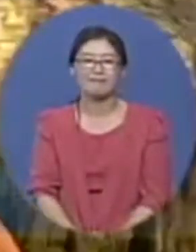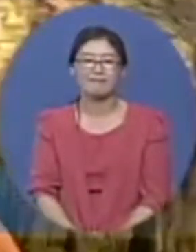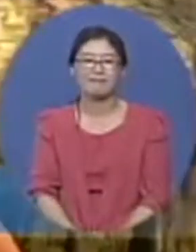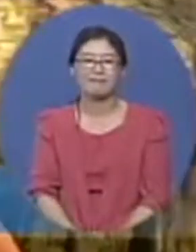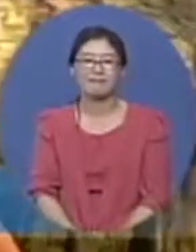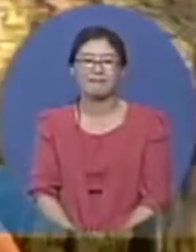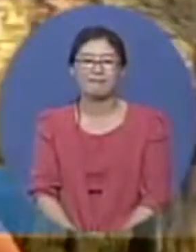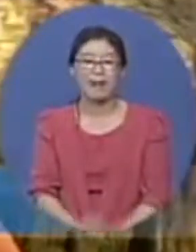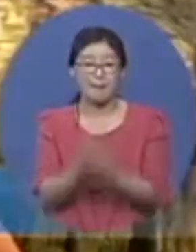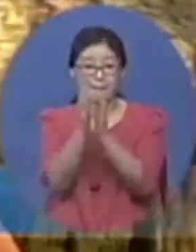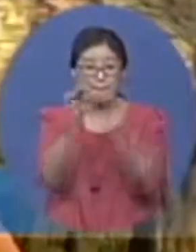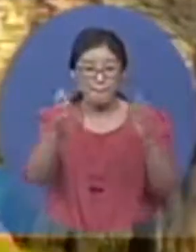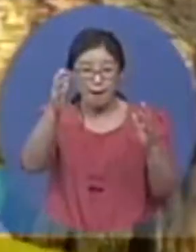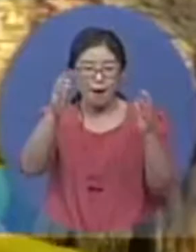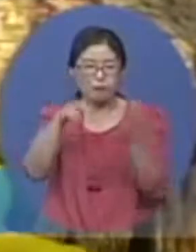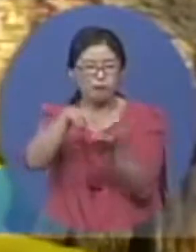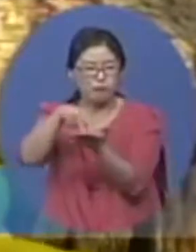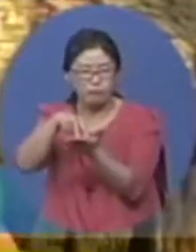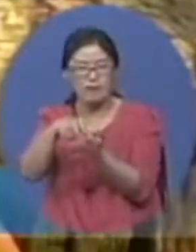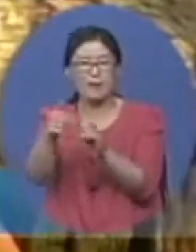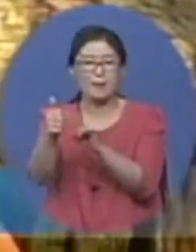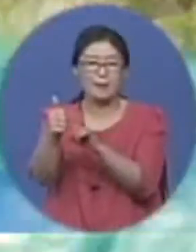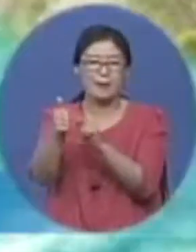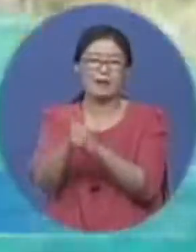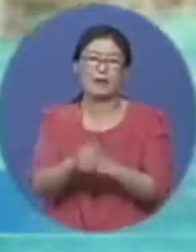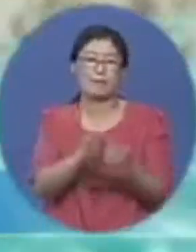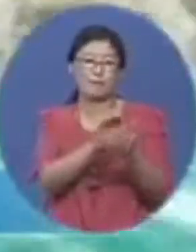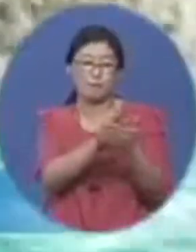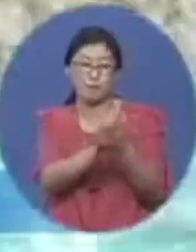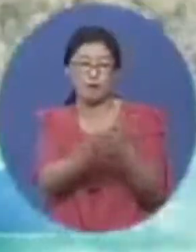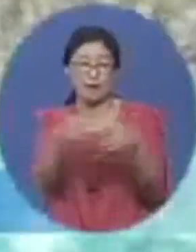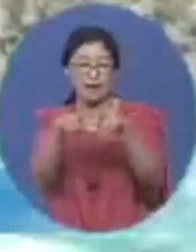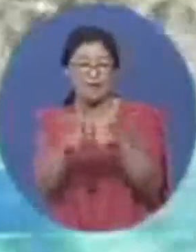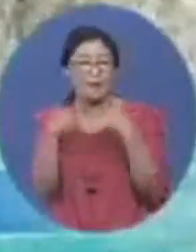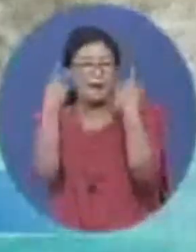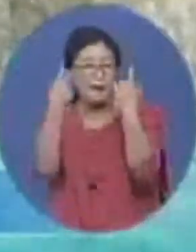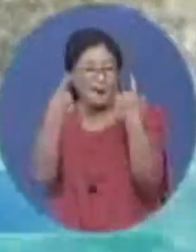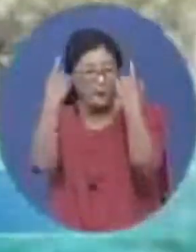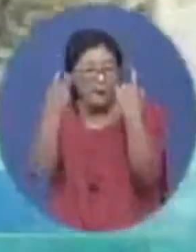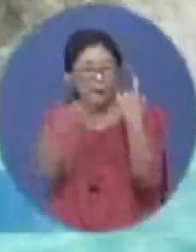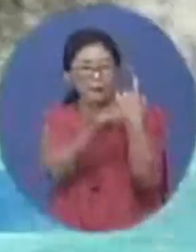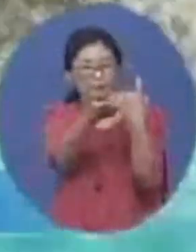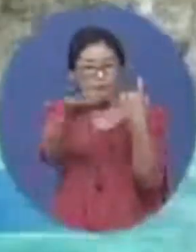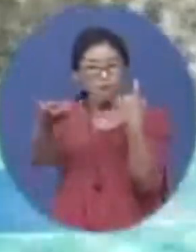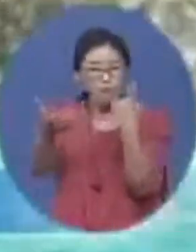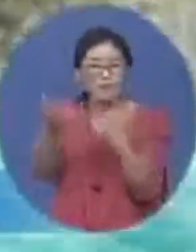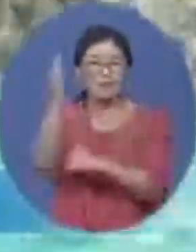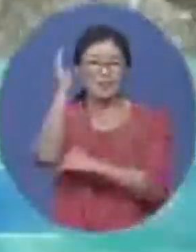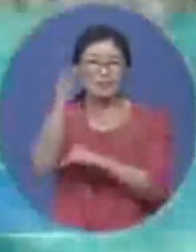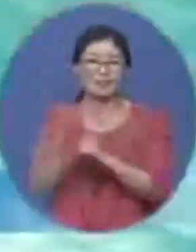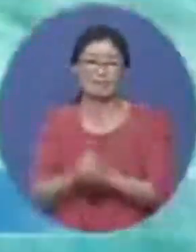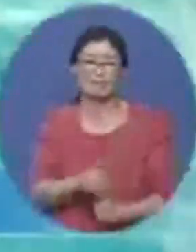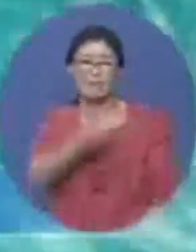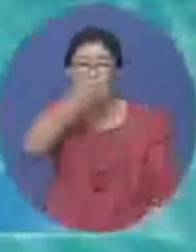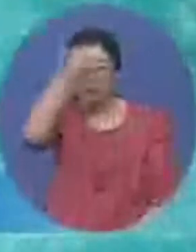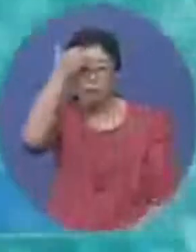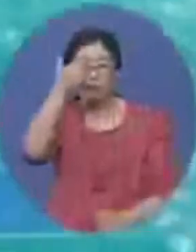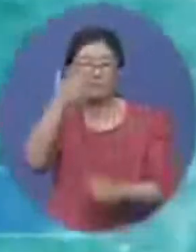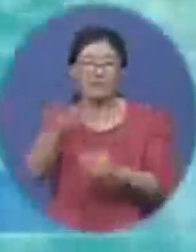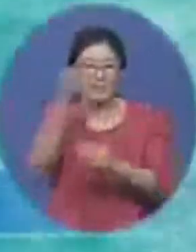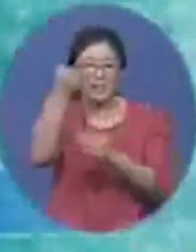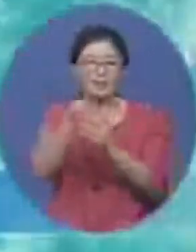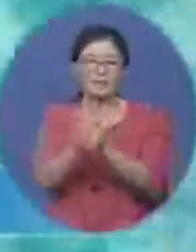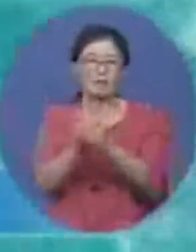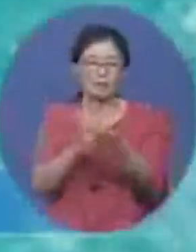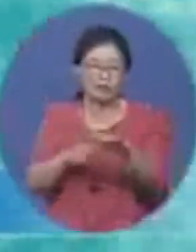정글의 아웃사이더 빌리가 정글 친구들과 모험을 떠나는 이야기. 꿈을 향해 앞으로 나아가는 빌리의 모습을